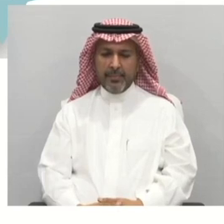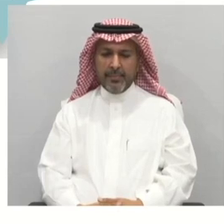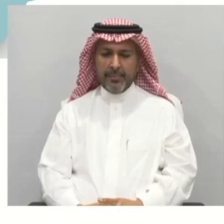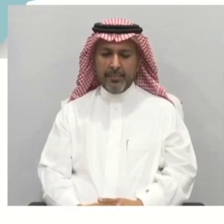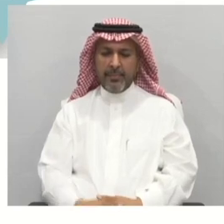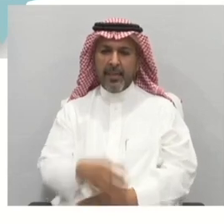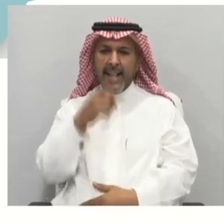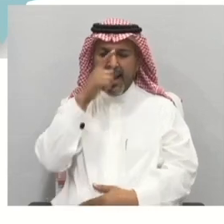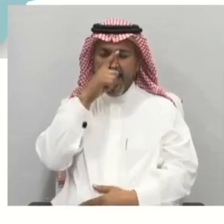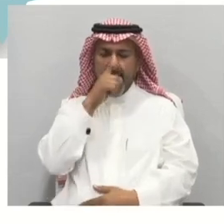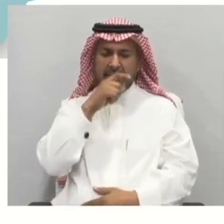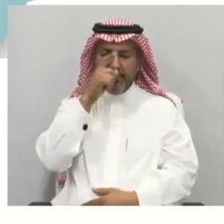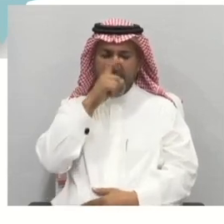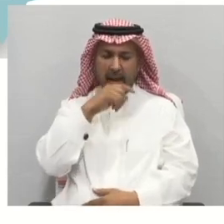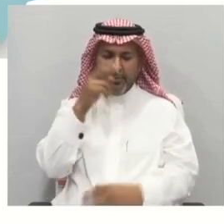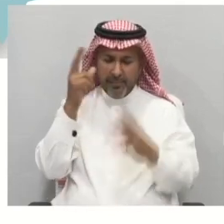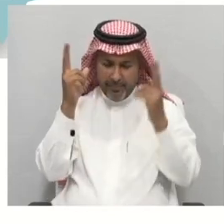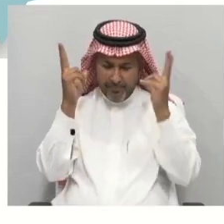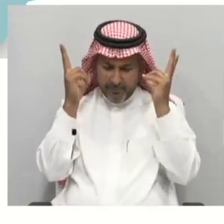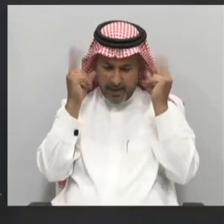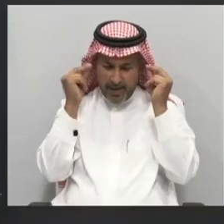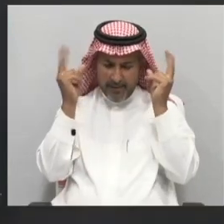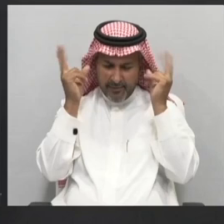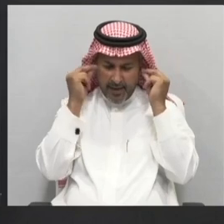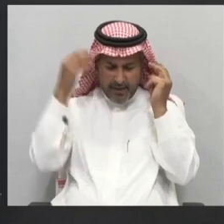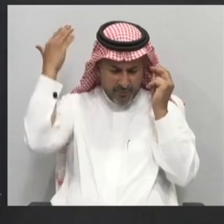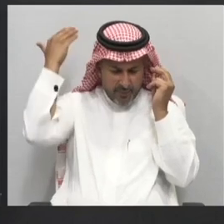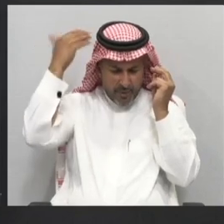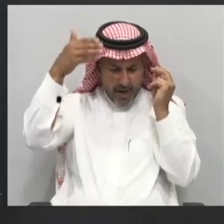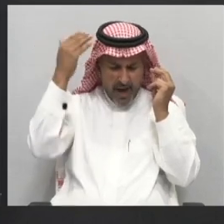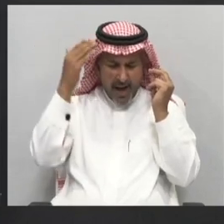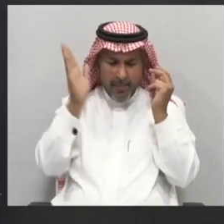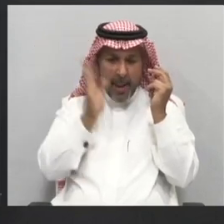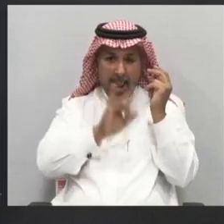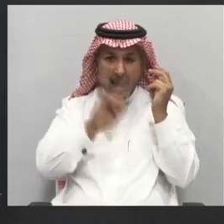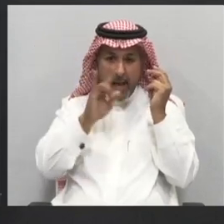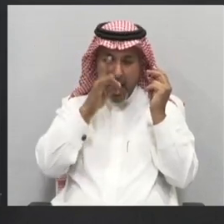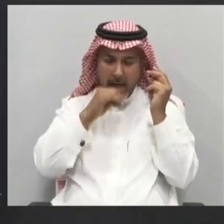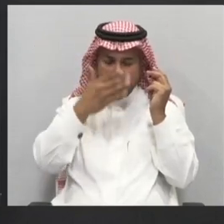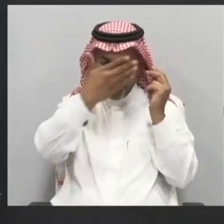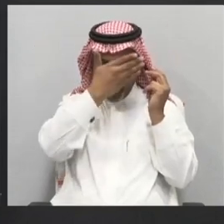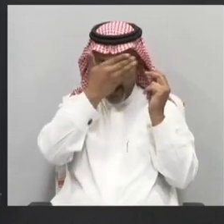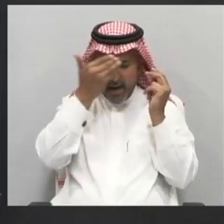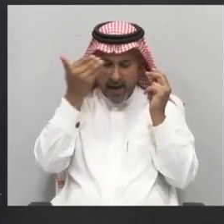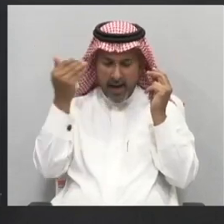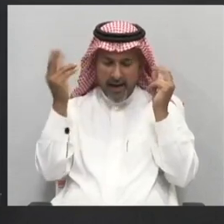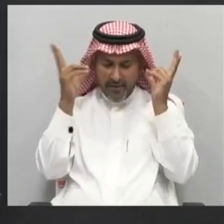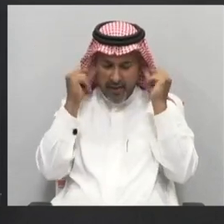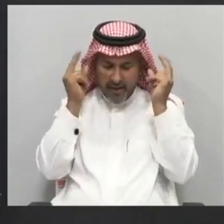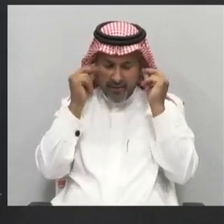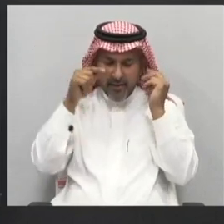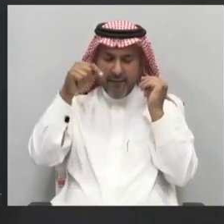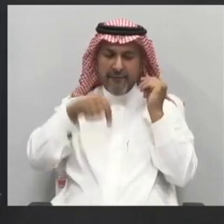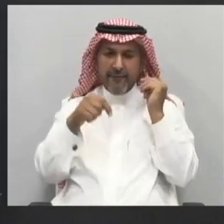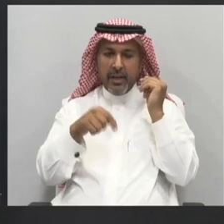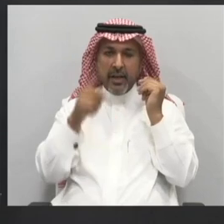تعالى امر فطري فالفطره هي الامر الاول دليل على وجود الله سبحانه وتعالى الفطره فهذه